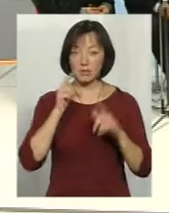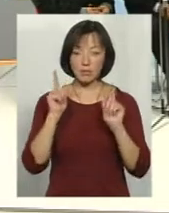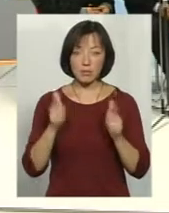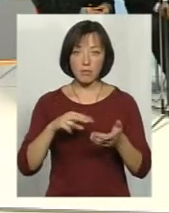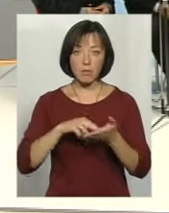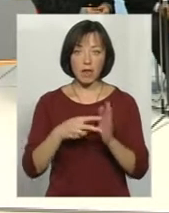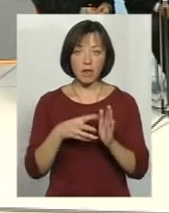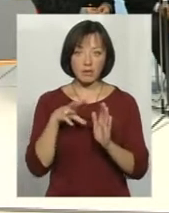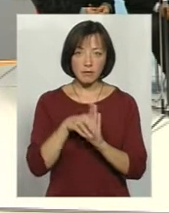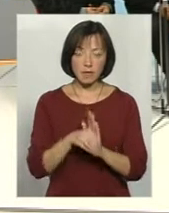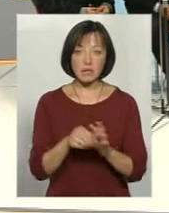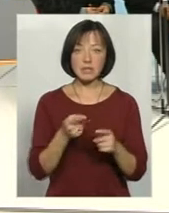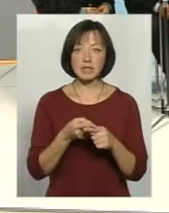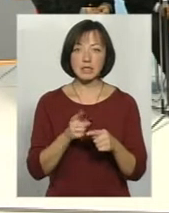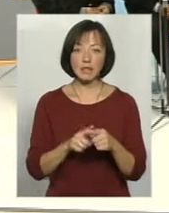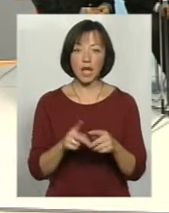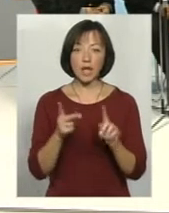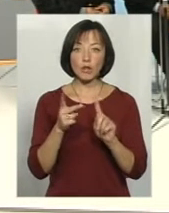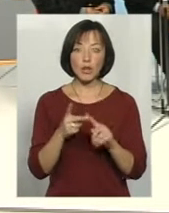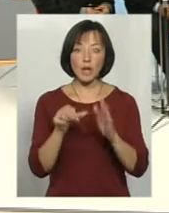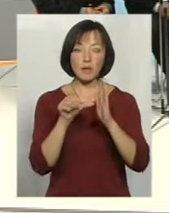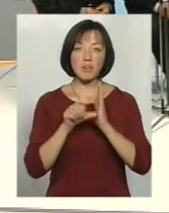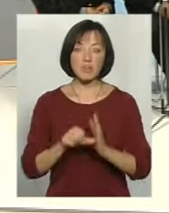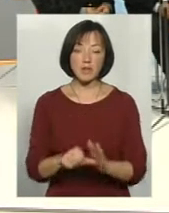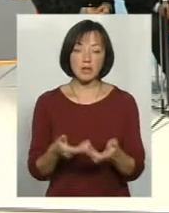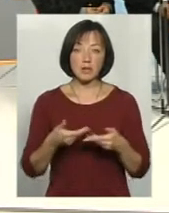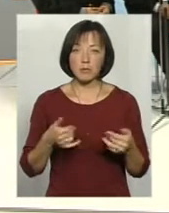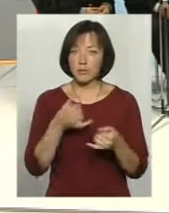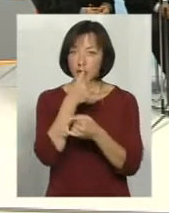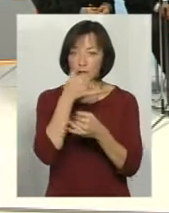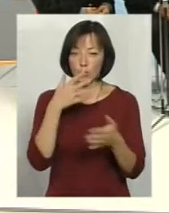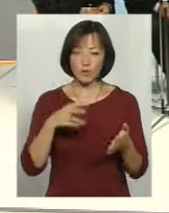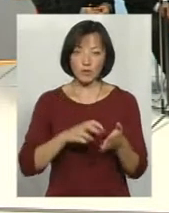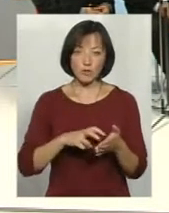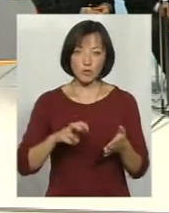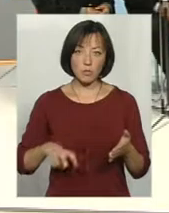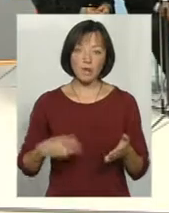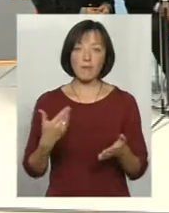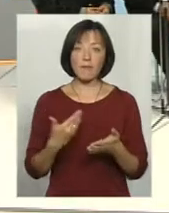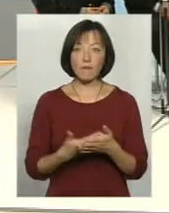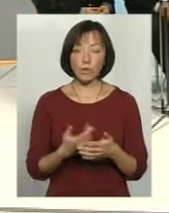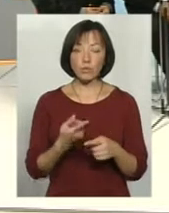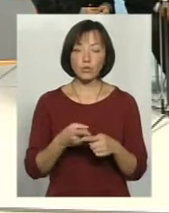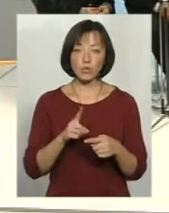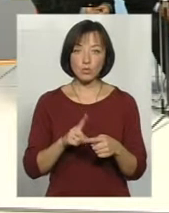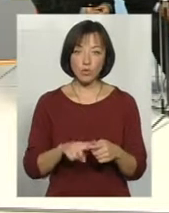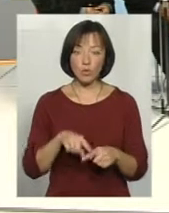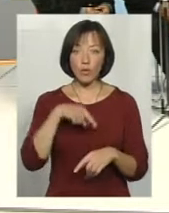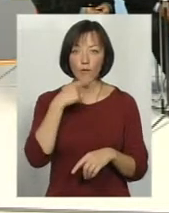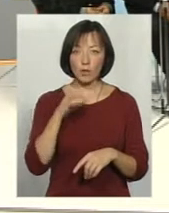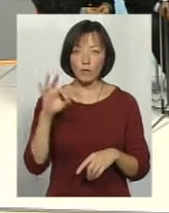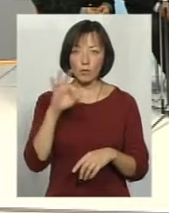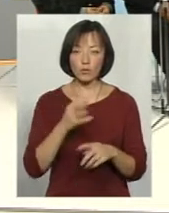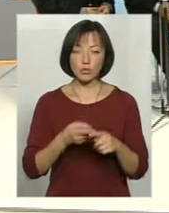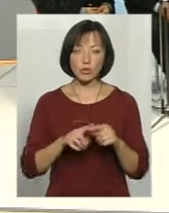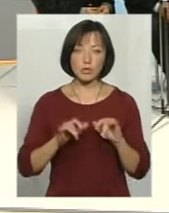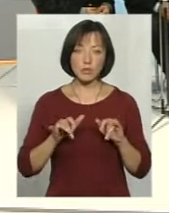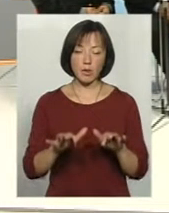це буде друге півріччя, і ми не можемо відступати від цього. Ось чому ми сьогодні говоримо про цю